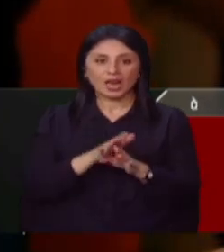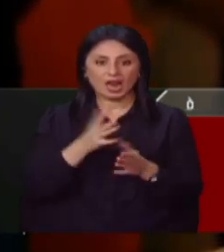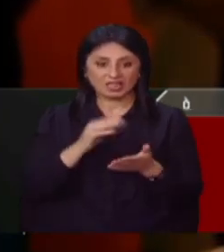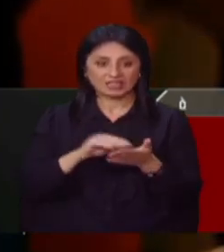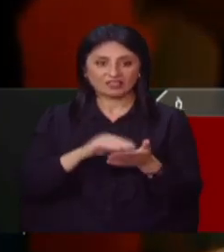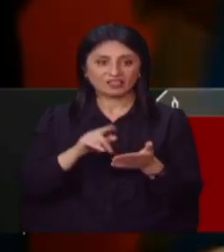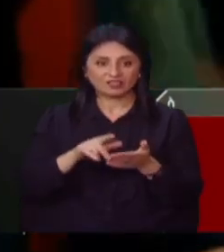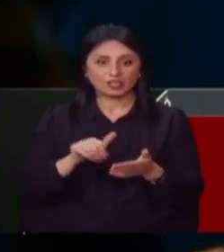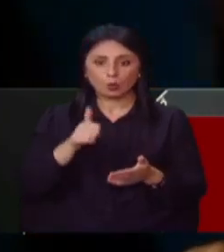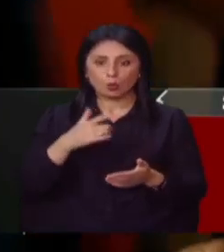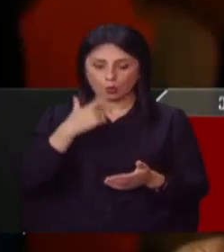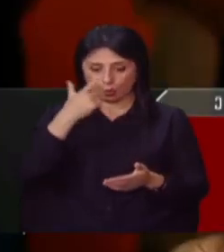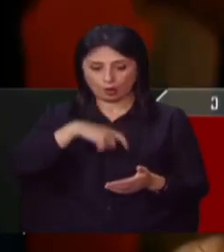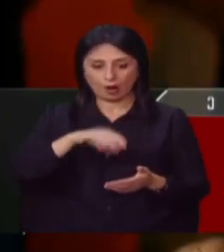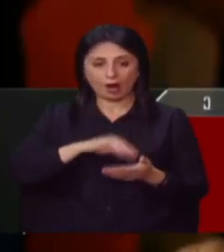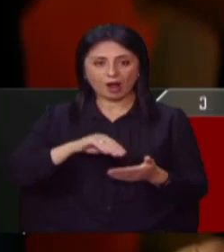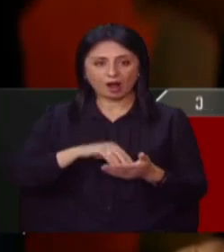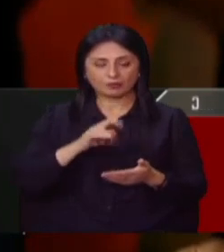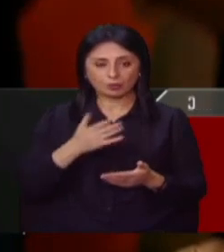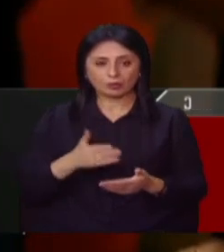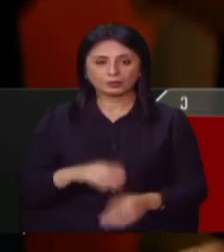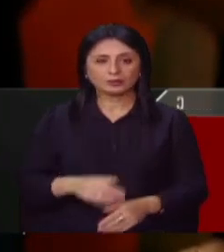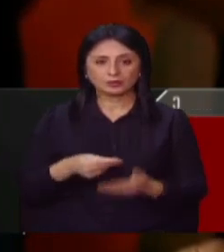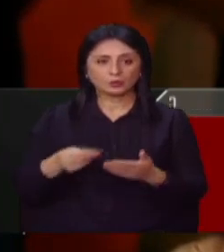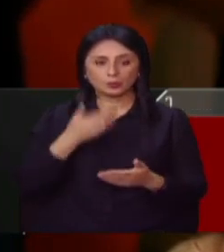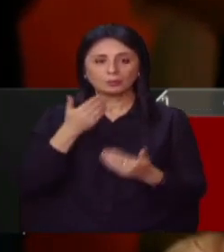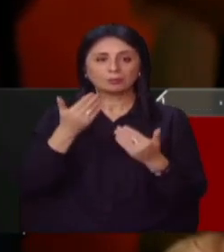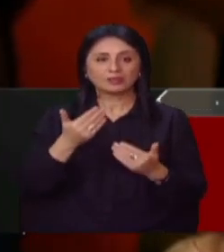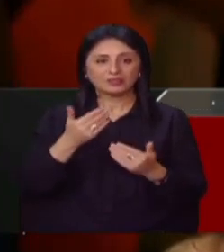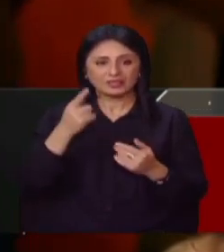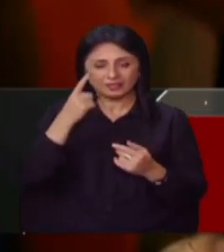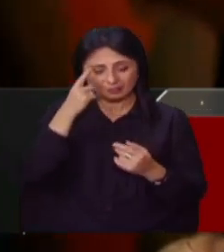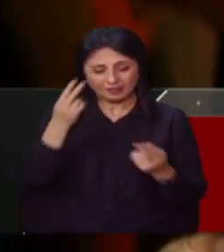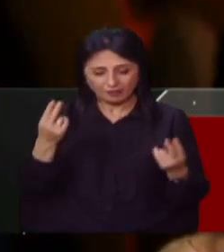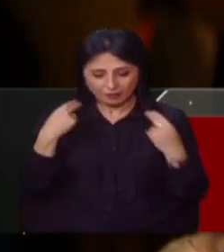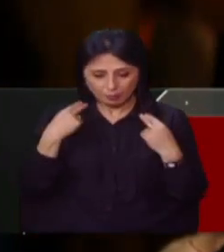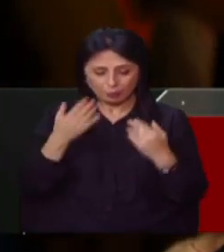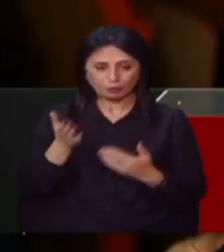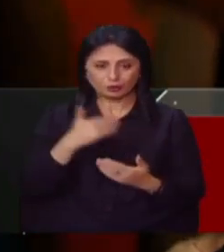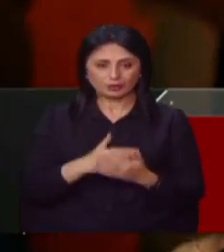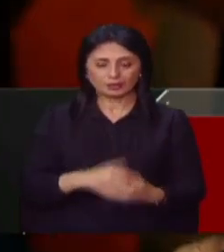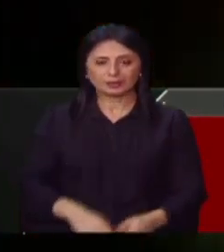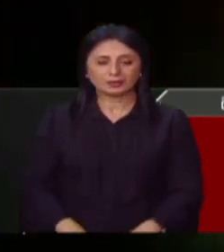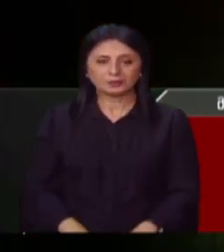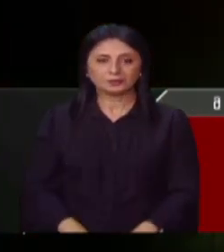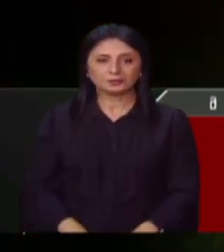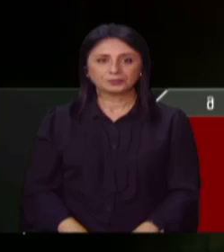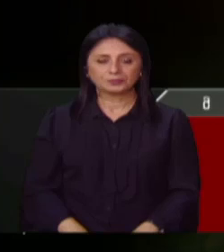erschel, sluarat, autori, albat misiile taudablobis ședegia.